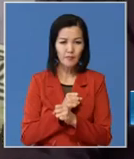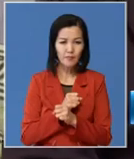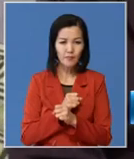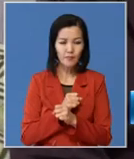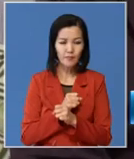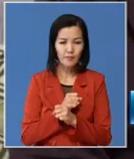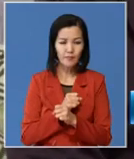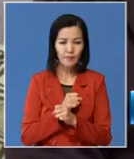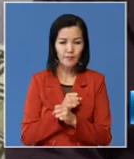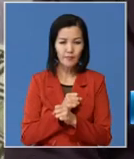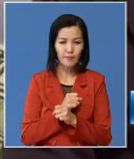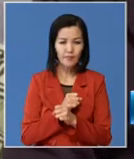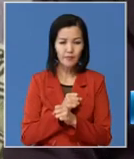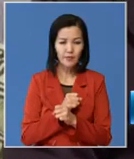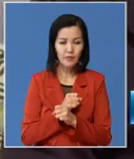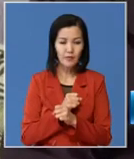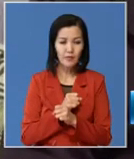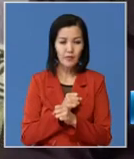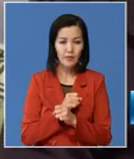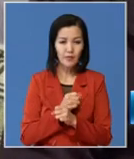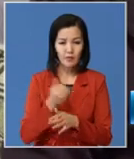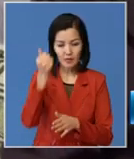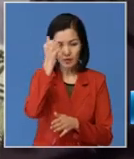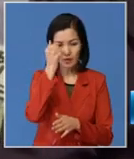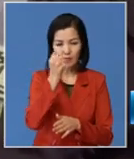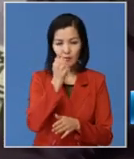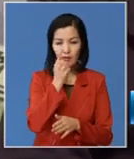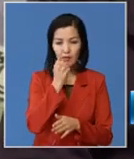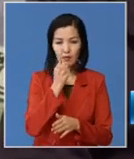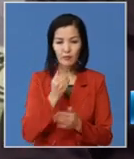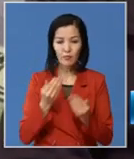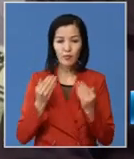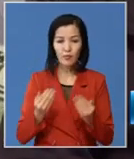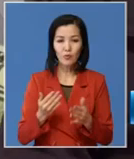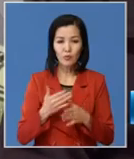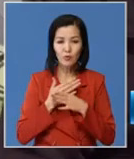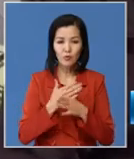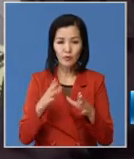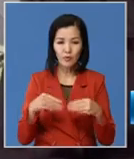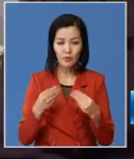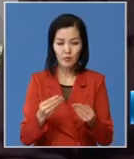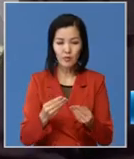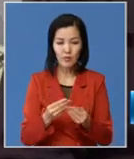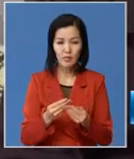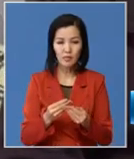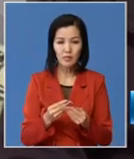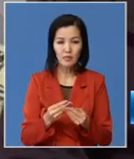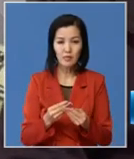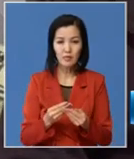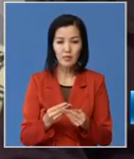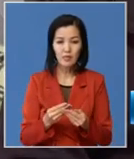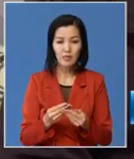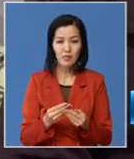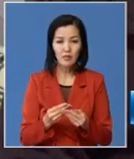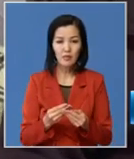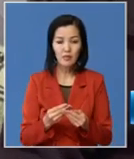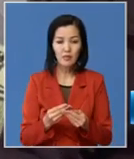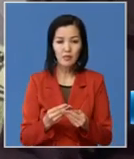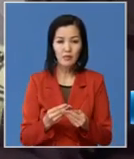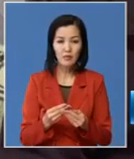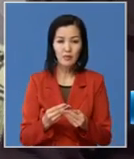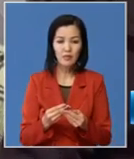берді. Өмірлік ұстанымын айтты және де ағалық ақылын айтты. Бүгінгі кеш бізге өте қатты ұнады. Кездесу соңында